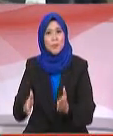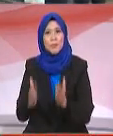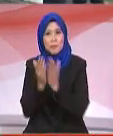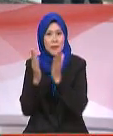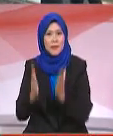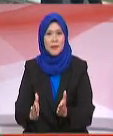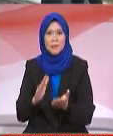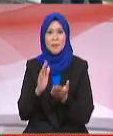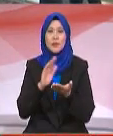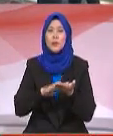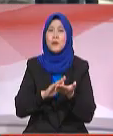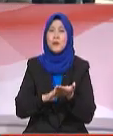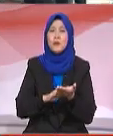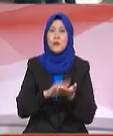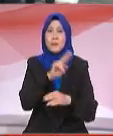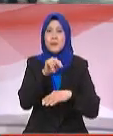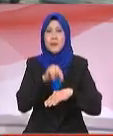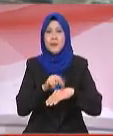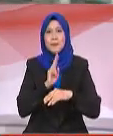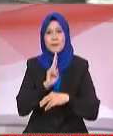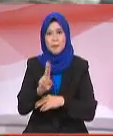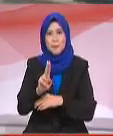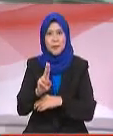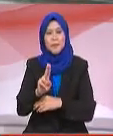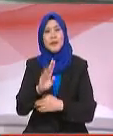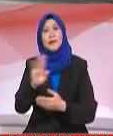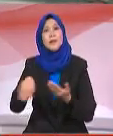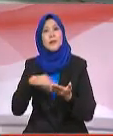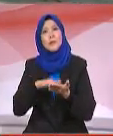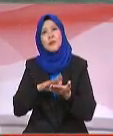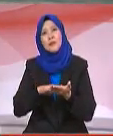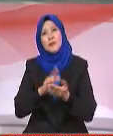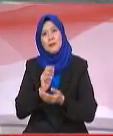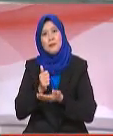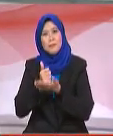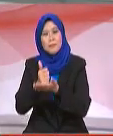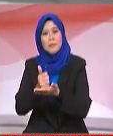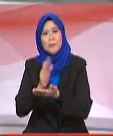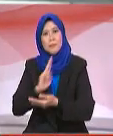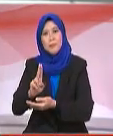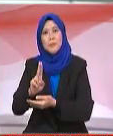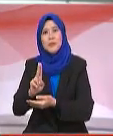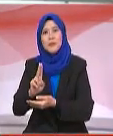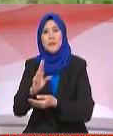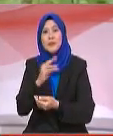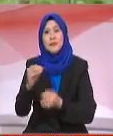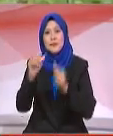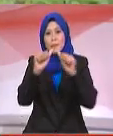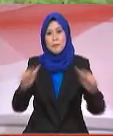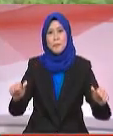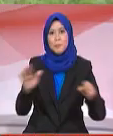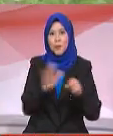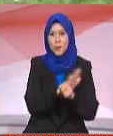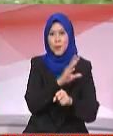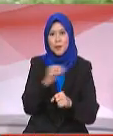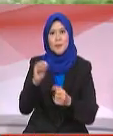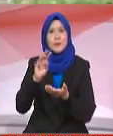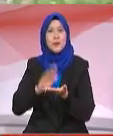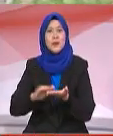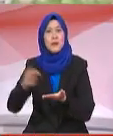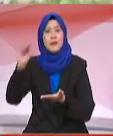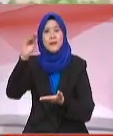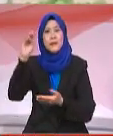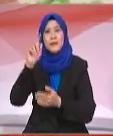Sekolah Menengah Kebangsaan, Sekolah Menengah Kebangsaan Agama, Sekolah Agama Bantuan Kerajaan, Sekolah Berasrama Penuh dan Sekolah Menengah